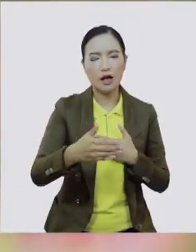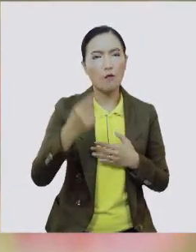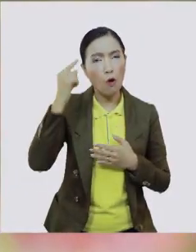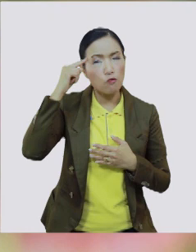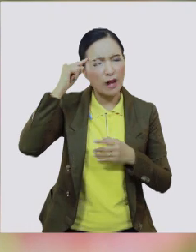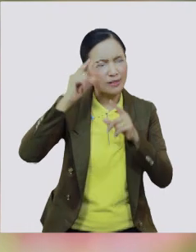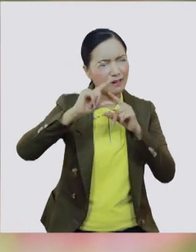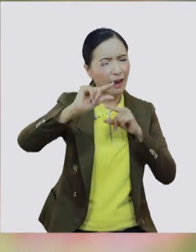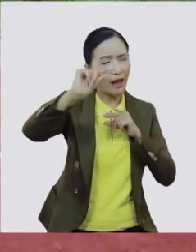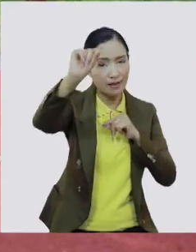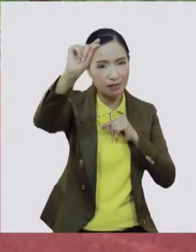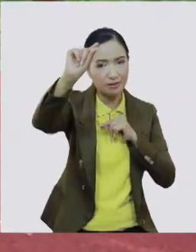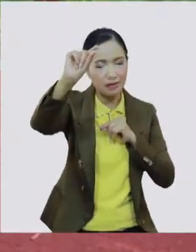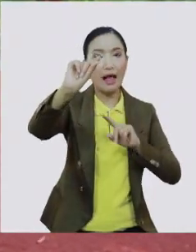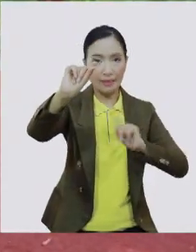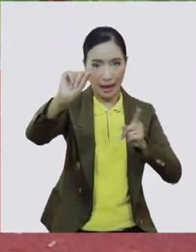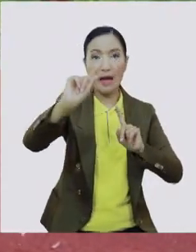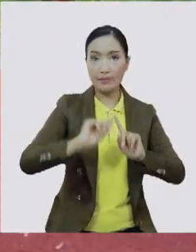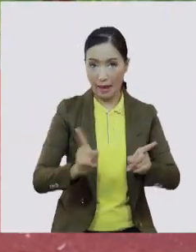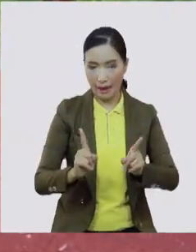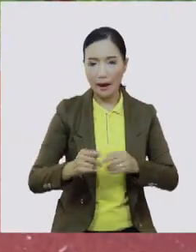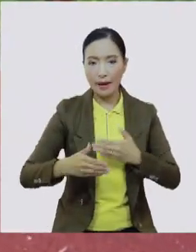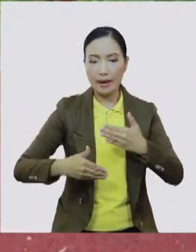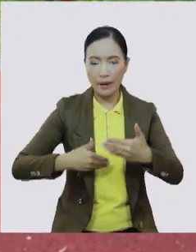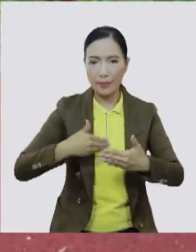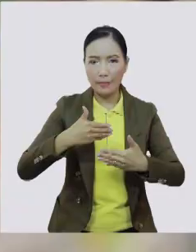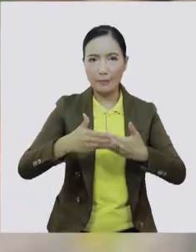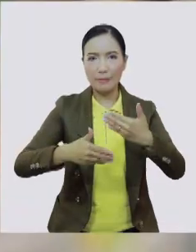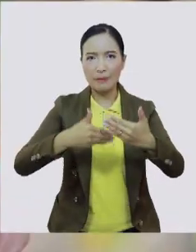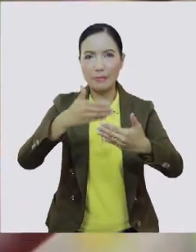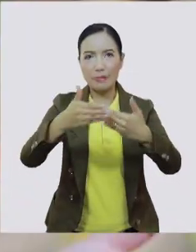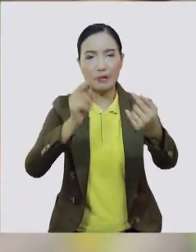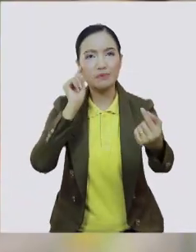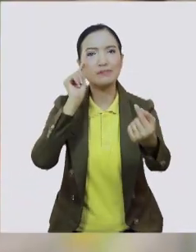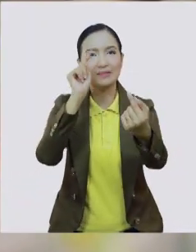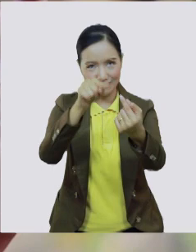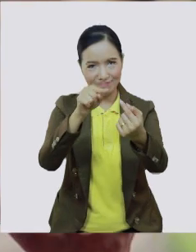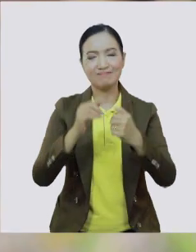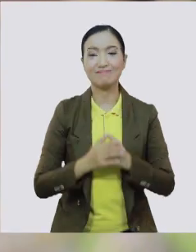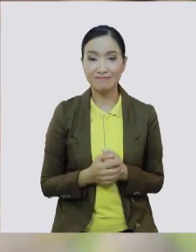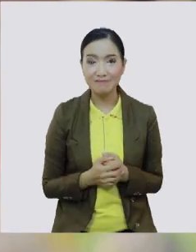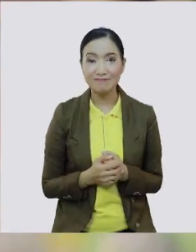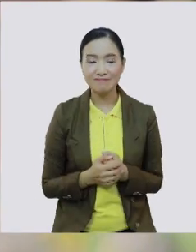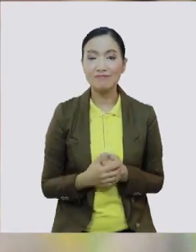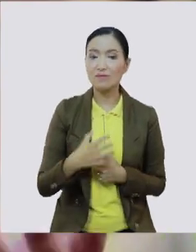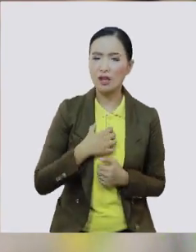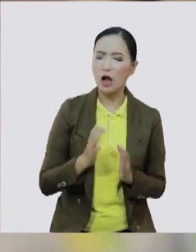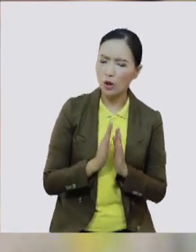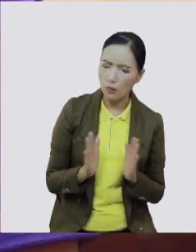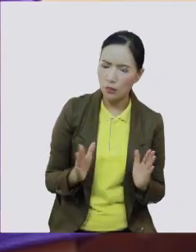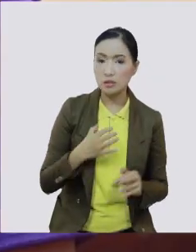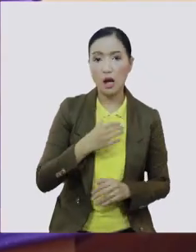จะฝันไปไกลได้แต่ว่าก็ก้าวไปทีละก้าวทีละก้าวนะ ใช่ค่ะ การเดินทางที่ผ่านมาที่เราอยากจะขอบคุณหรืออยากจะบ